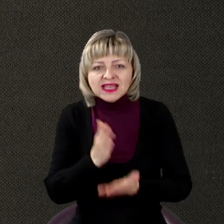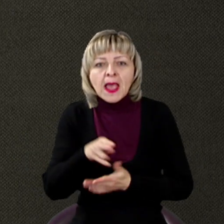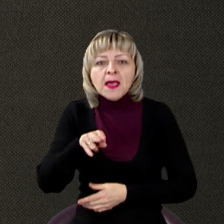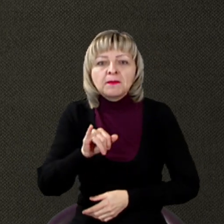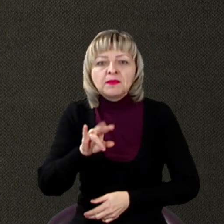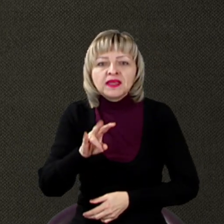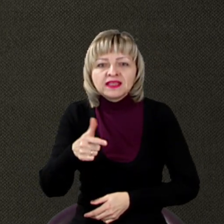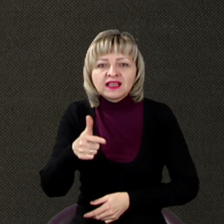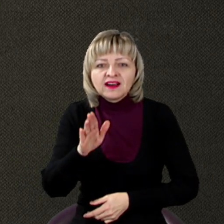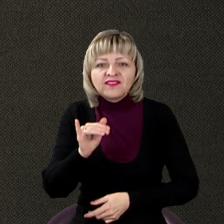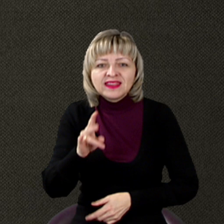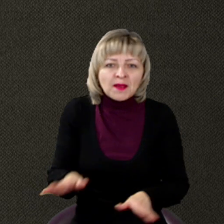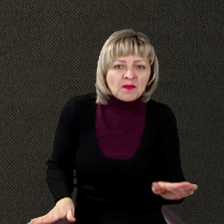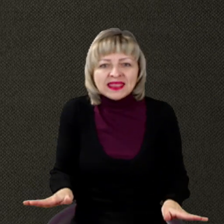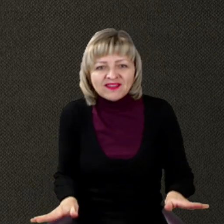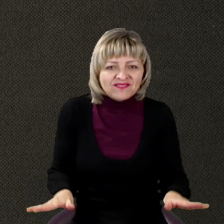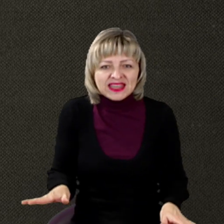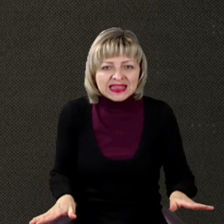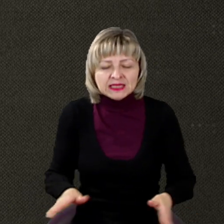стежки натовпують, ось собі.